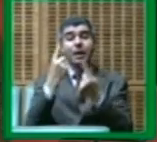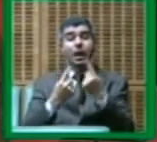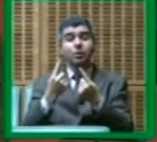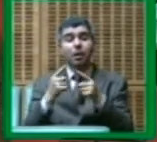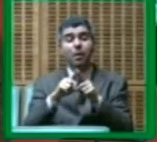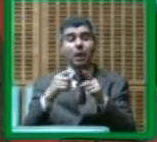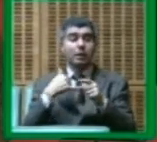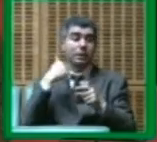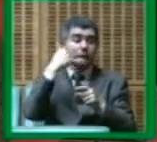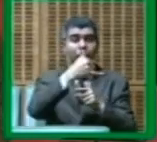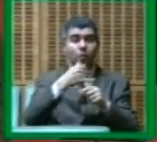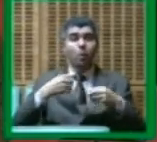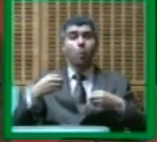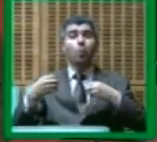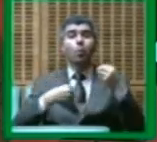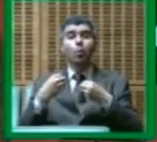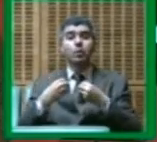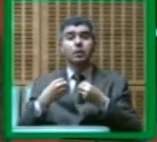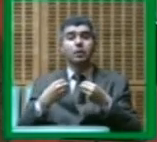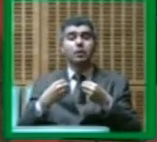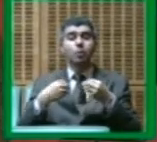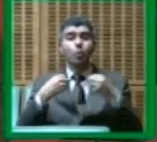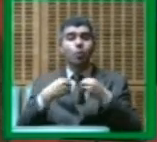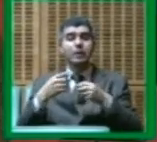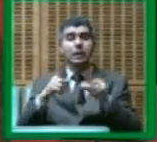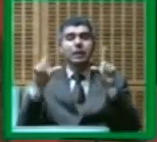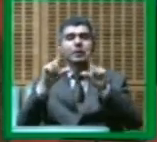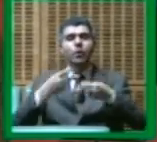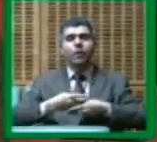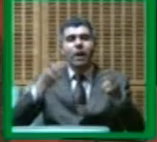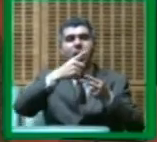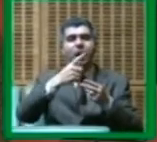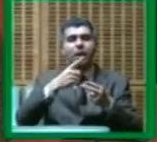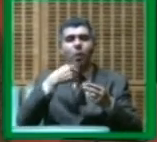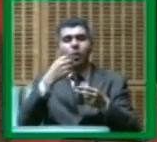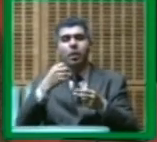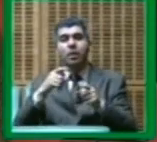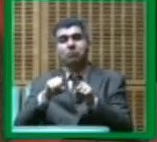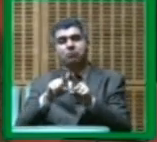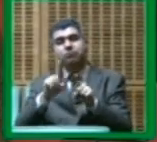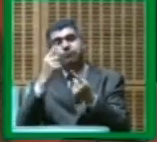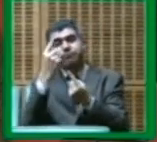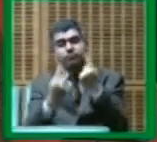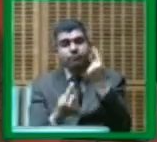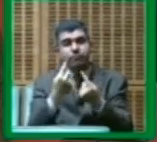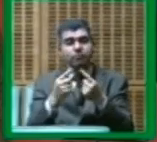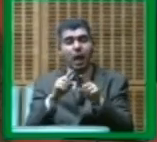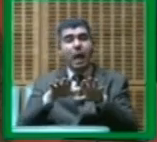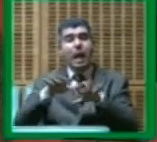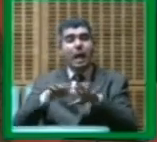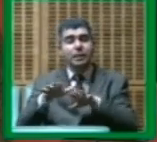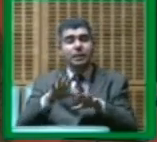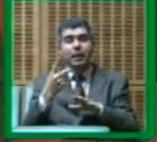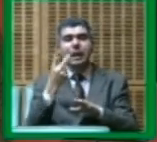بالمدير ديال الميتيو ديال سميتو، قال لي المعدل دائما كيكون بالنسبه للاكاديمي نزكان